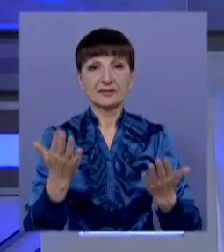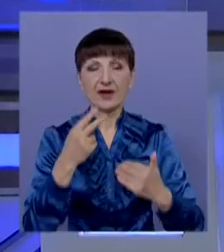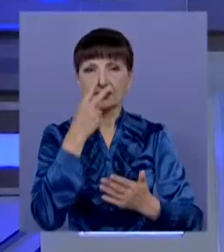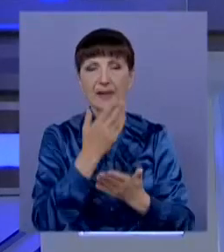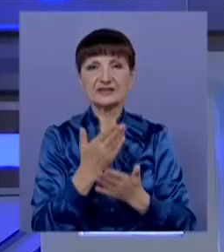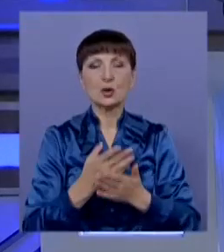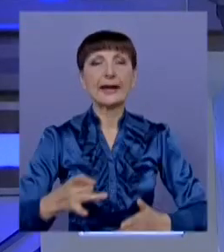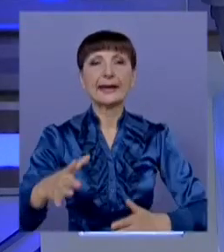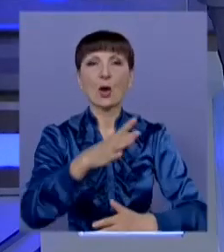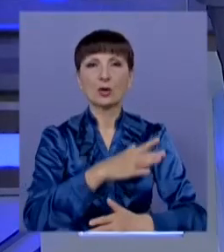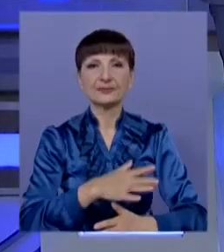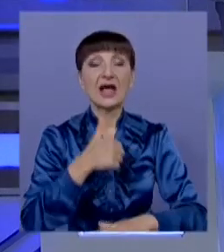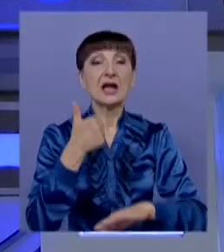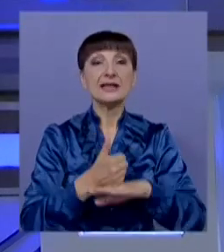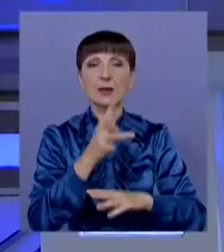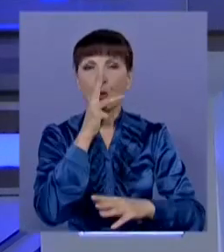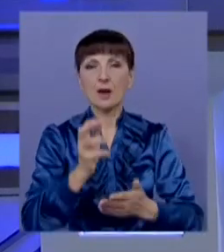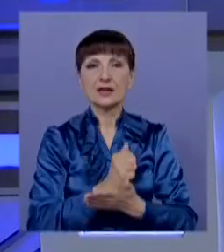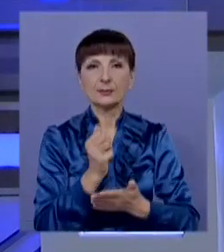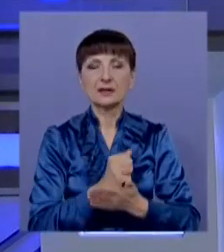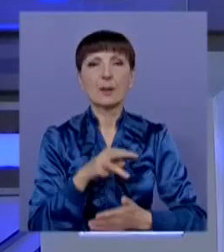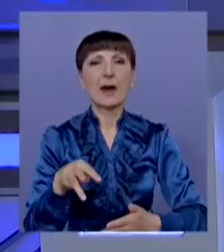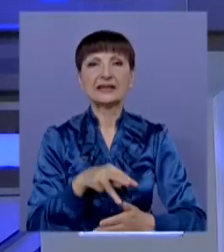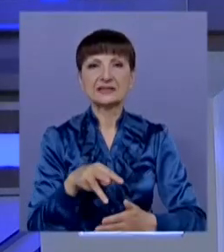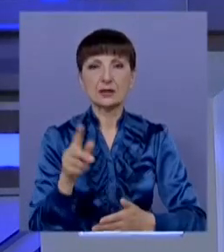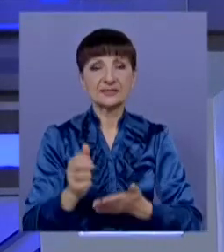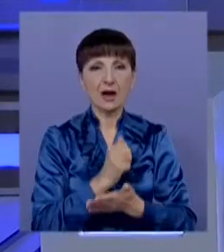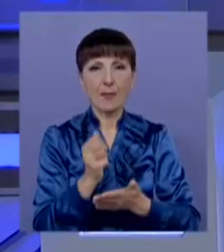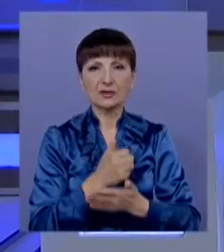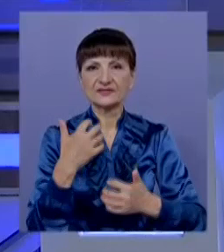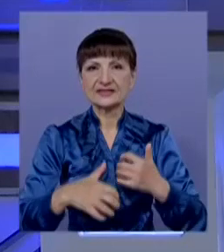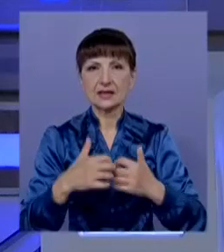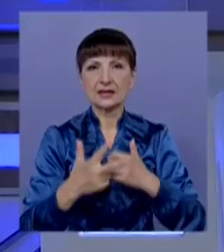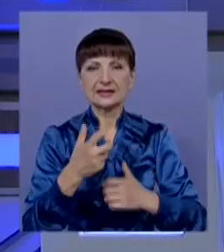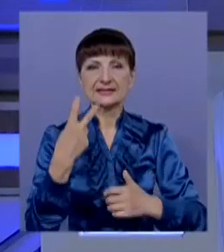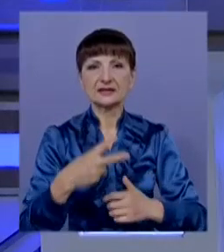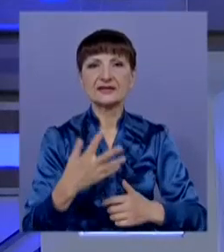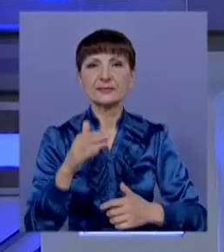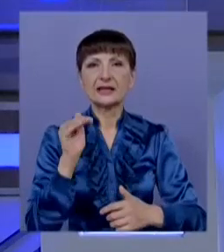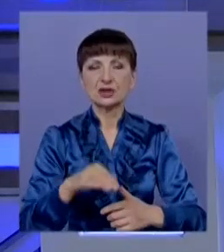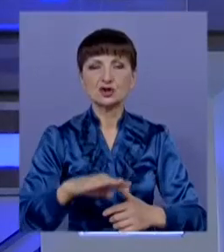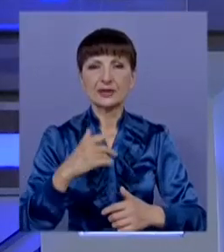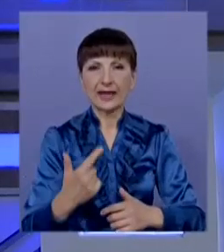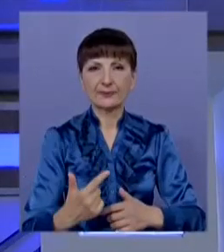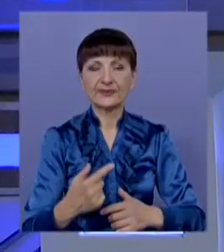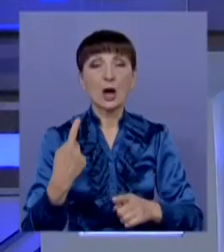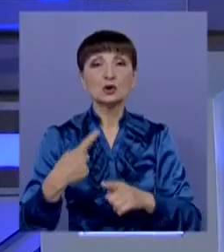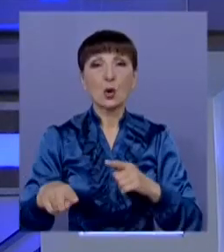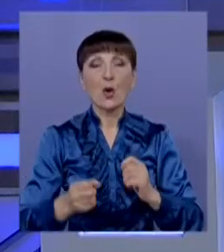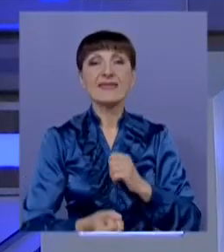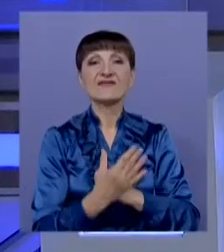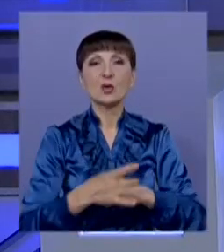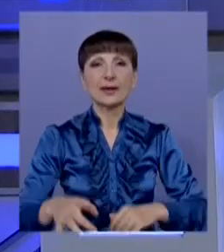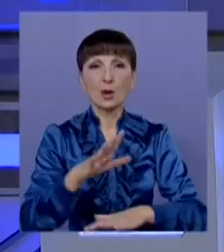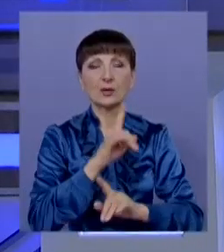по регионам. Лидер по оплате труда – Мангыстауская область, там зарабатывают в среднем 325 тысяч тенге. Другой нефтяной